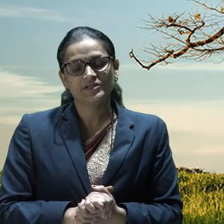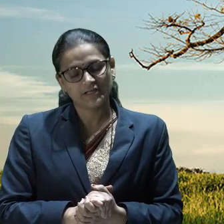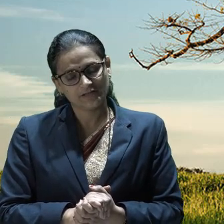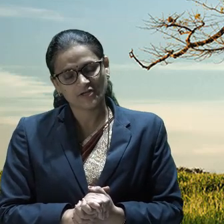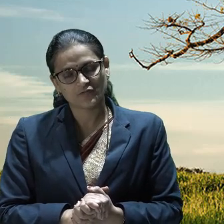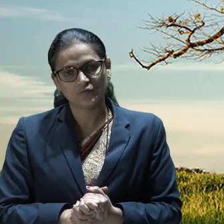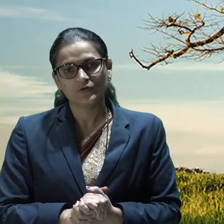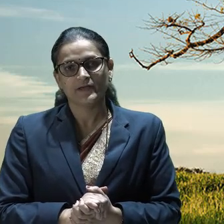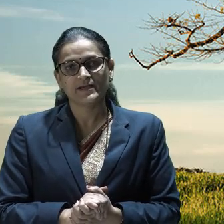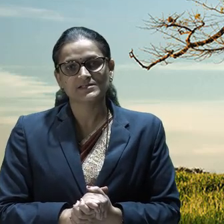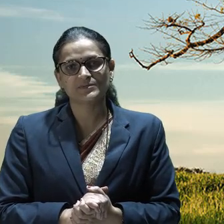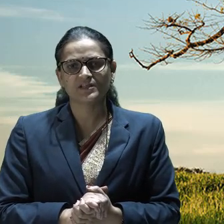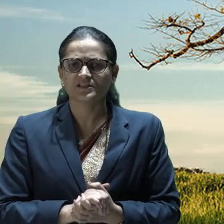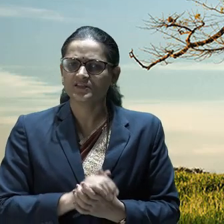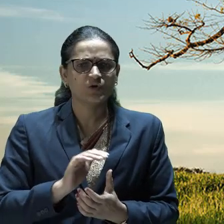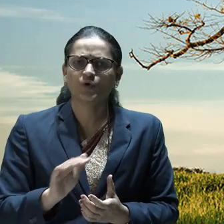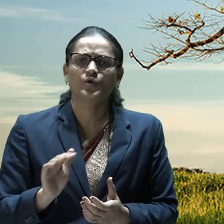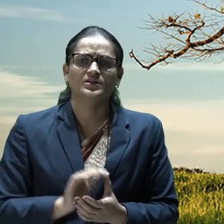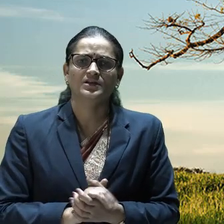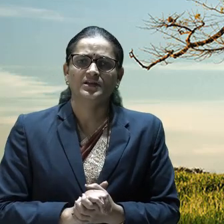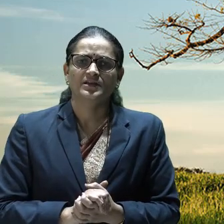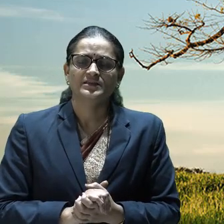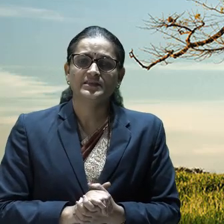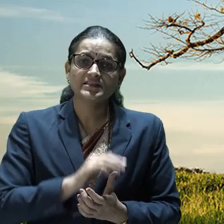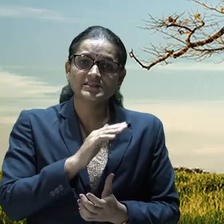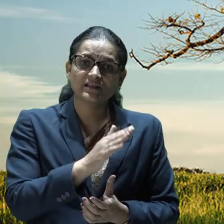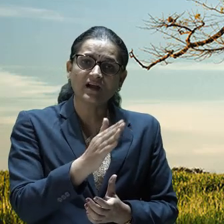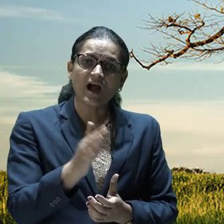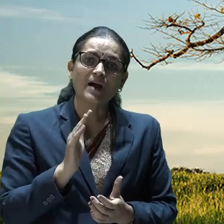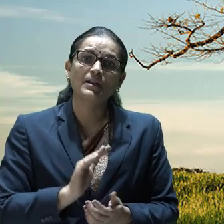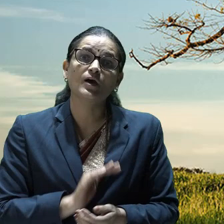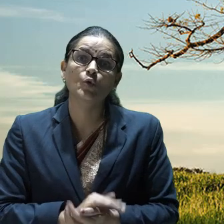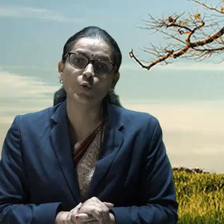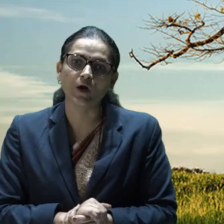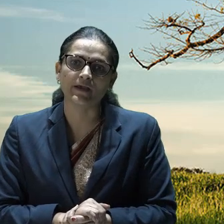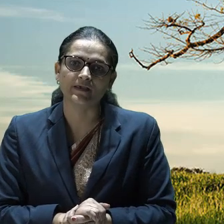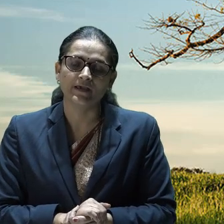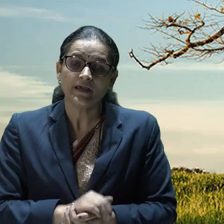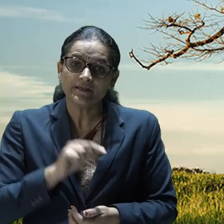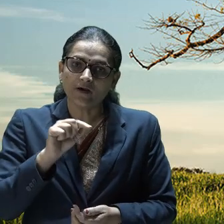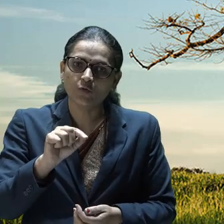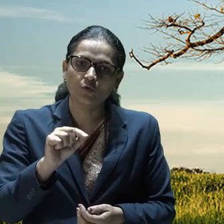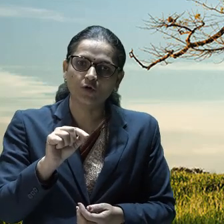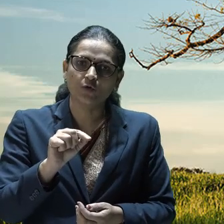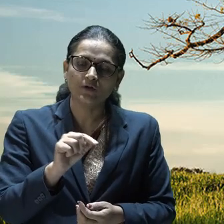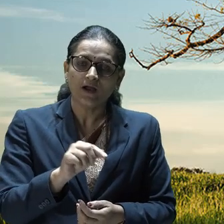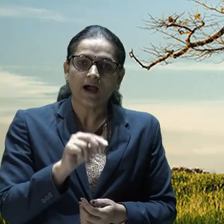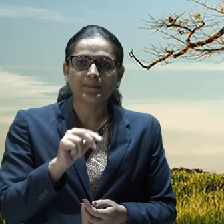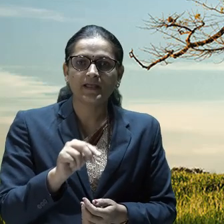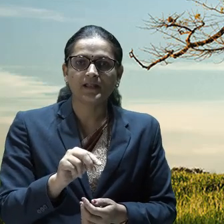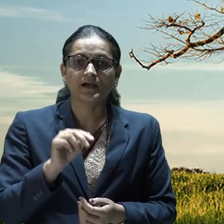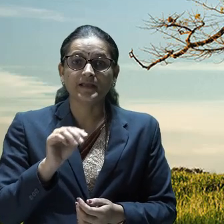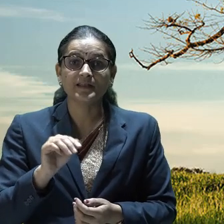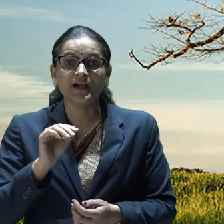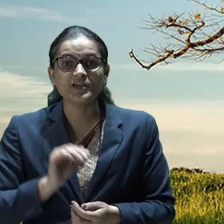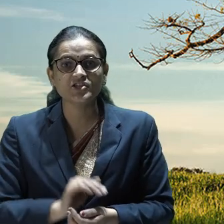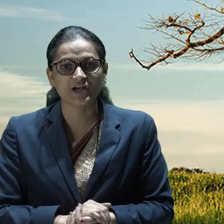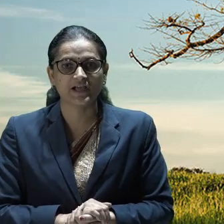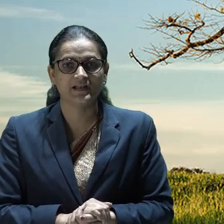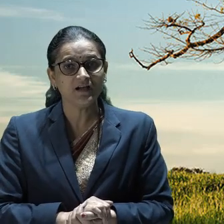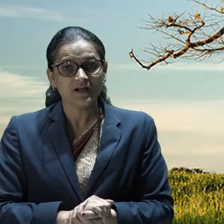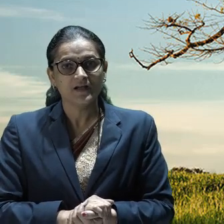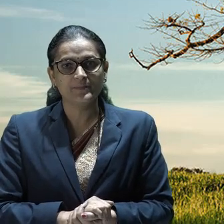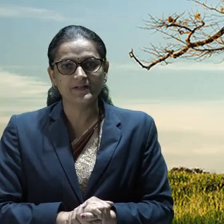कवी नितीन देशमुख हे असं म्हणतात की खरोखर की निसर्ग हा आपला गुरु आहे, या गुरुकडून आपल्याला काही ना